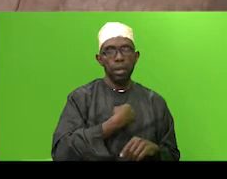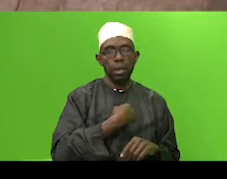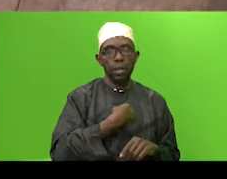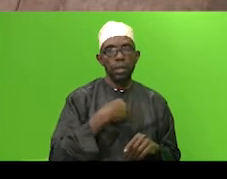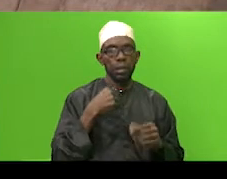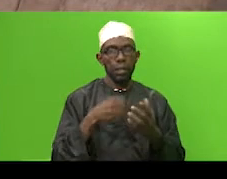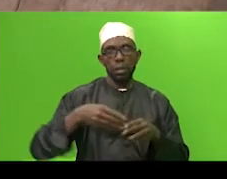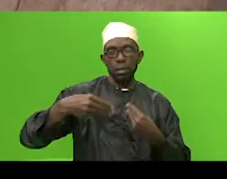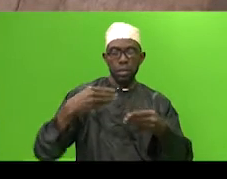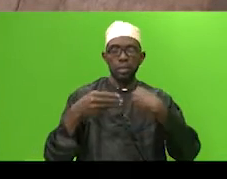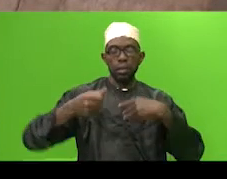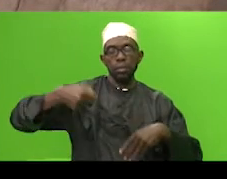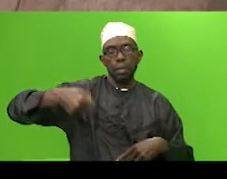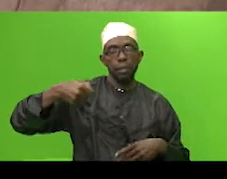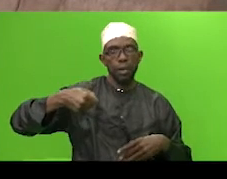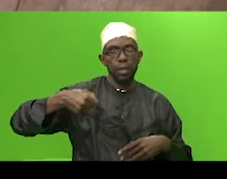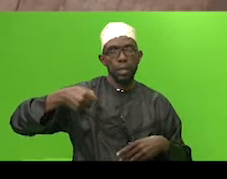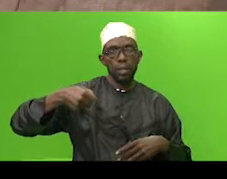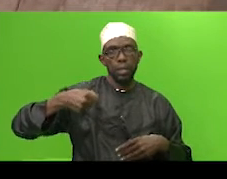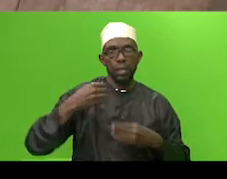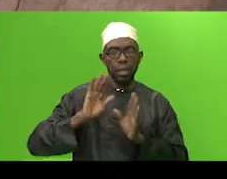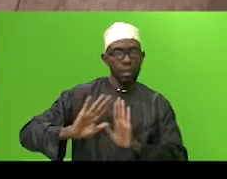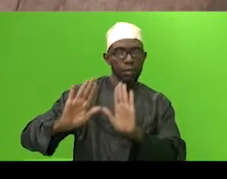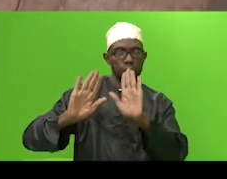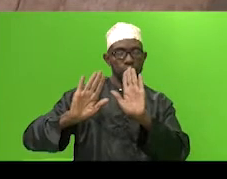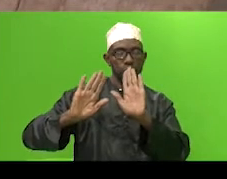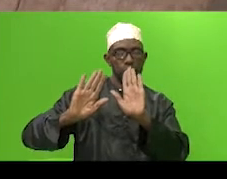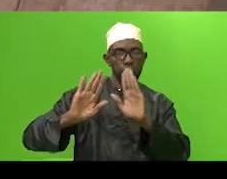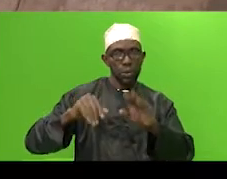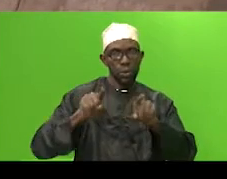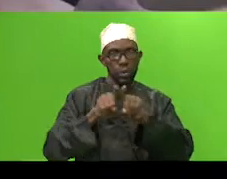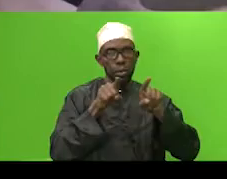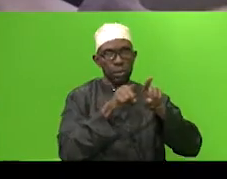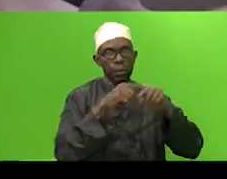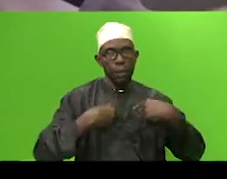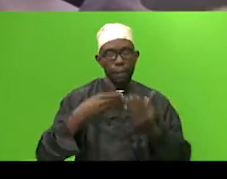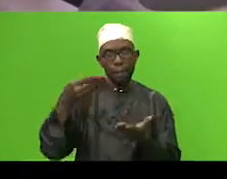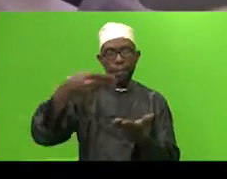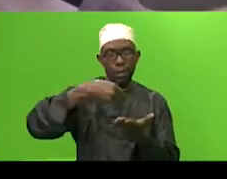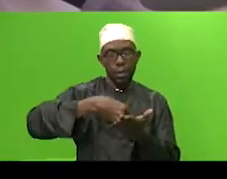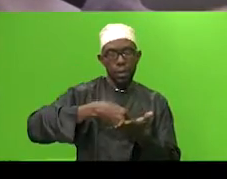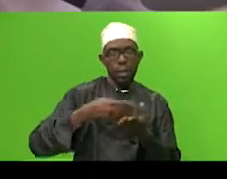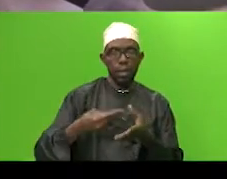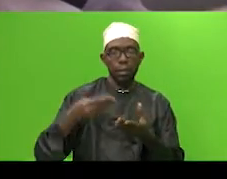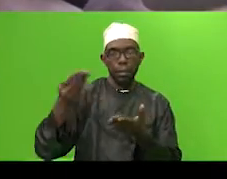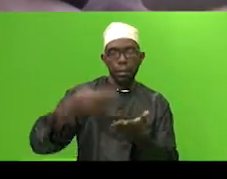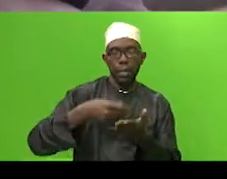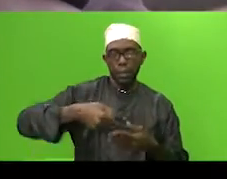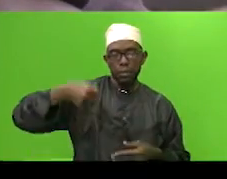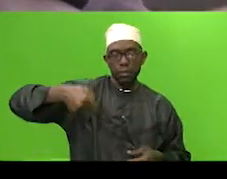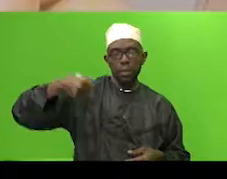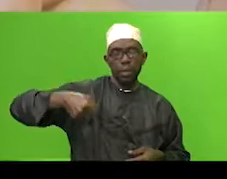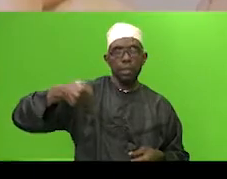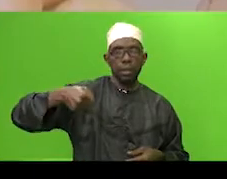sina nylon ya kuweka. So unawacha. Yue pia hauna pesa ya kuchukua hii